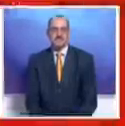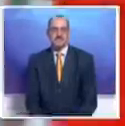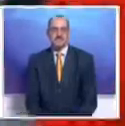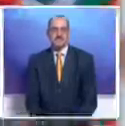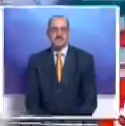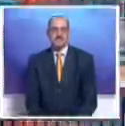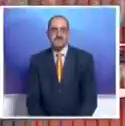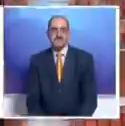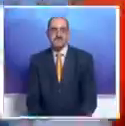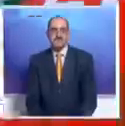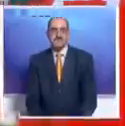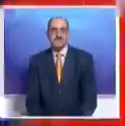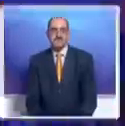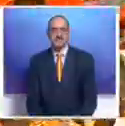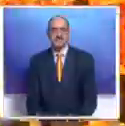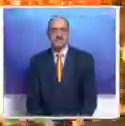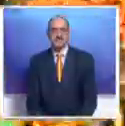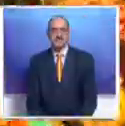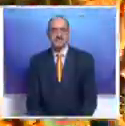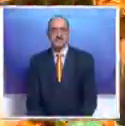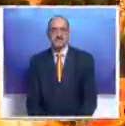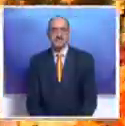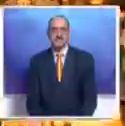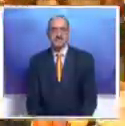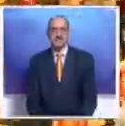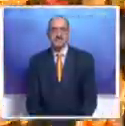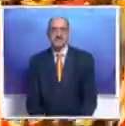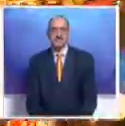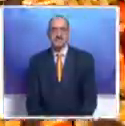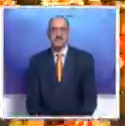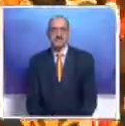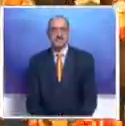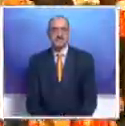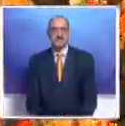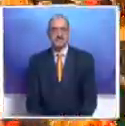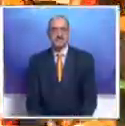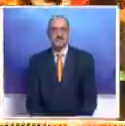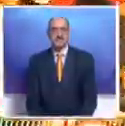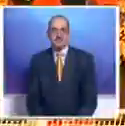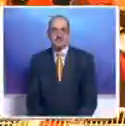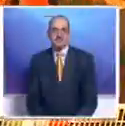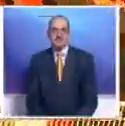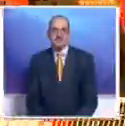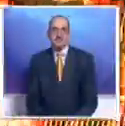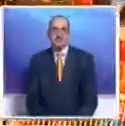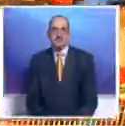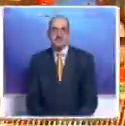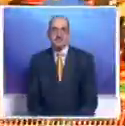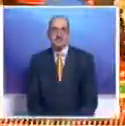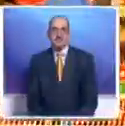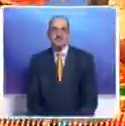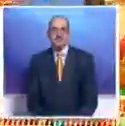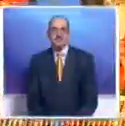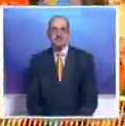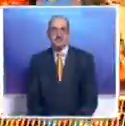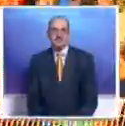رائعة وجميلة، كانت رائعة وجميلة في الدقيقة، أو مع أدرير هو اللي سجل هدف ثاني، أدرير يسجل